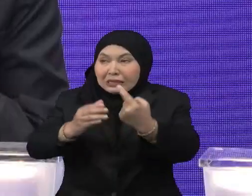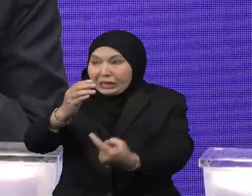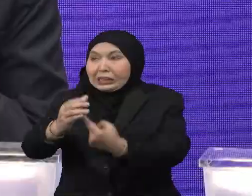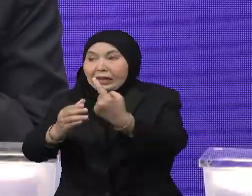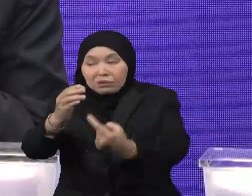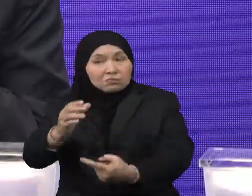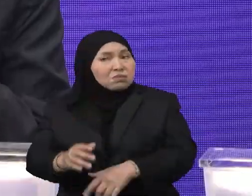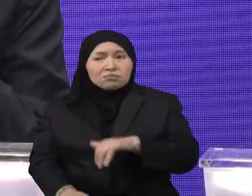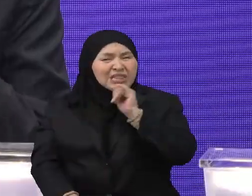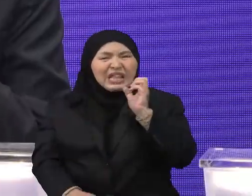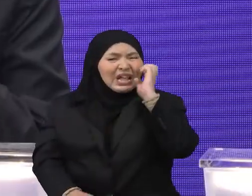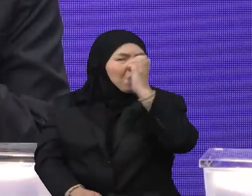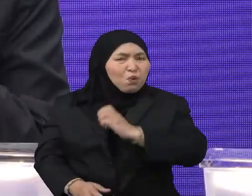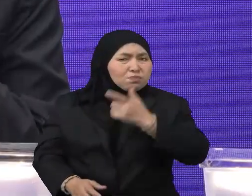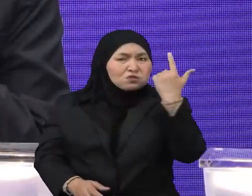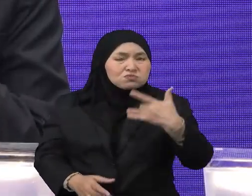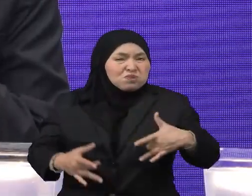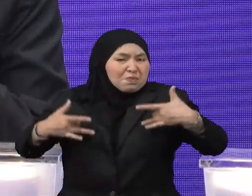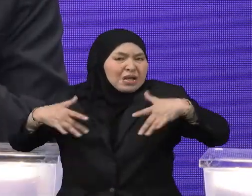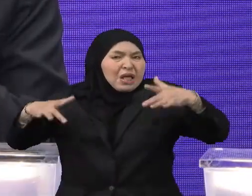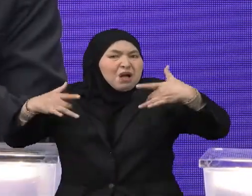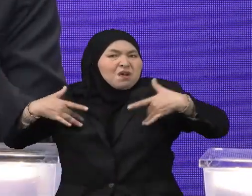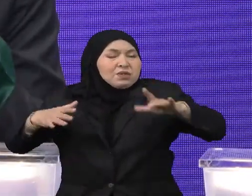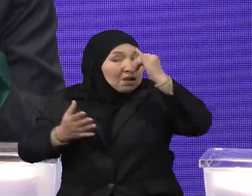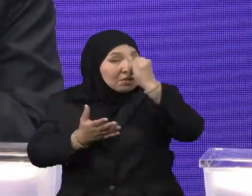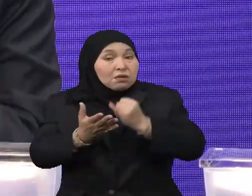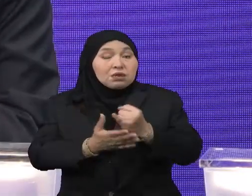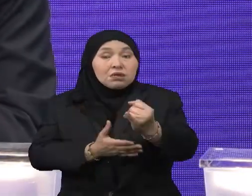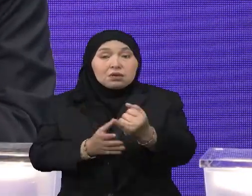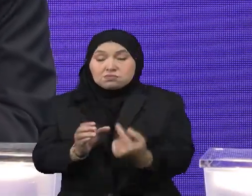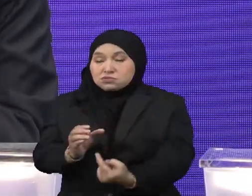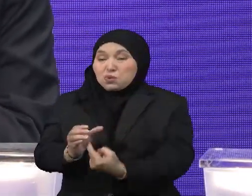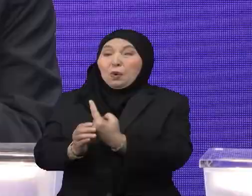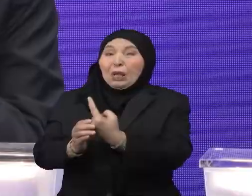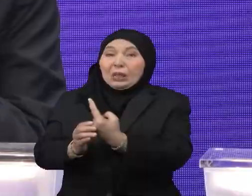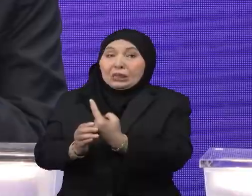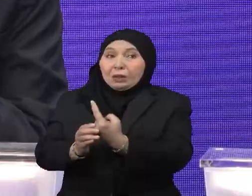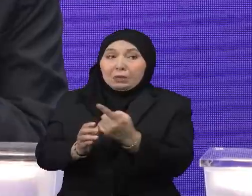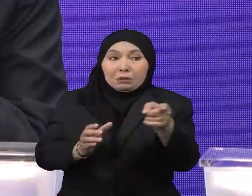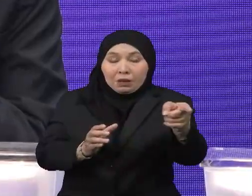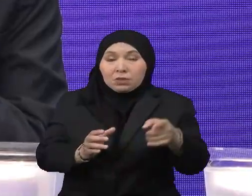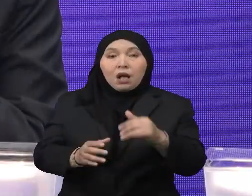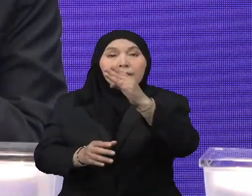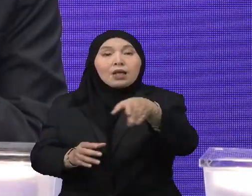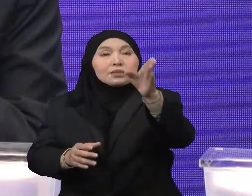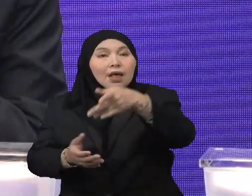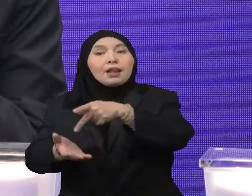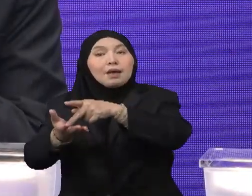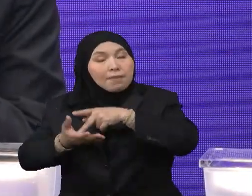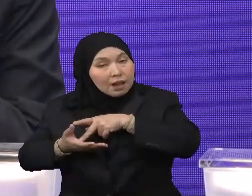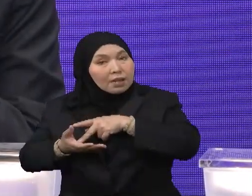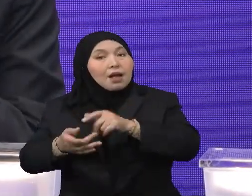ini tidak bagus karena satu dia menafikan keikhlasan bilamana kita mengungkitkan pada orang maka Allah akan membatalkan pahalil